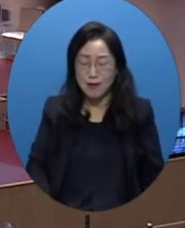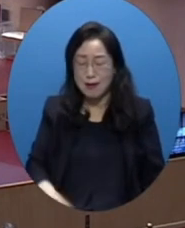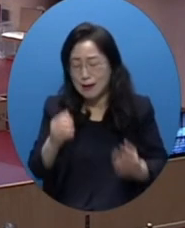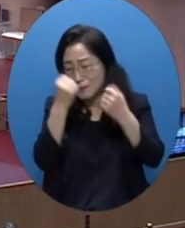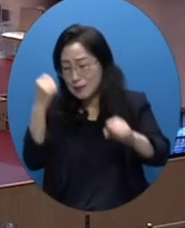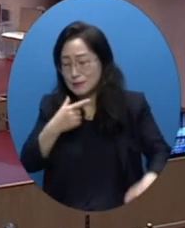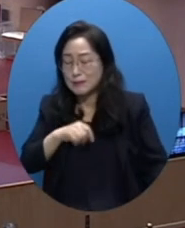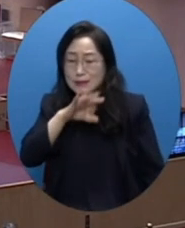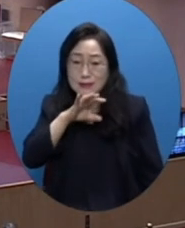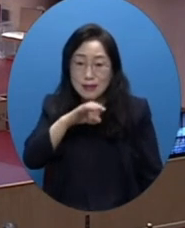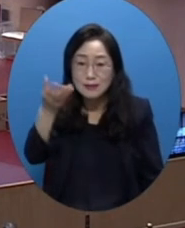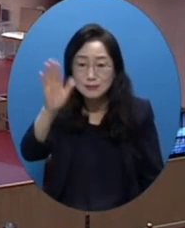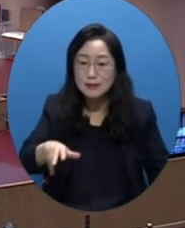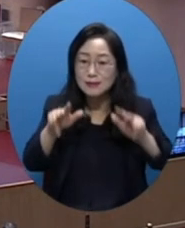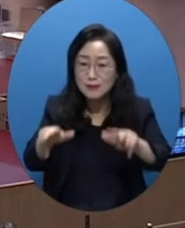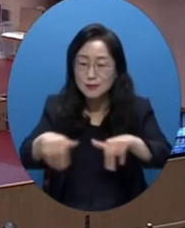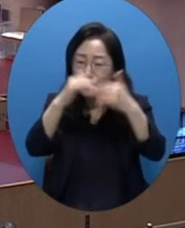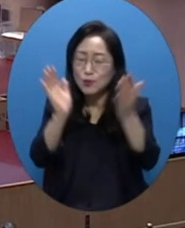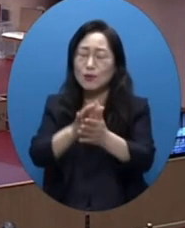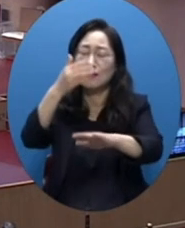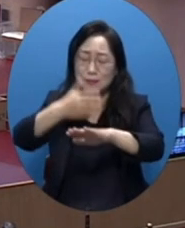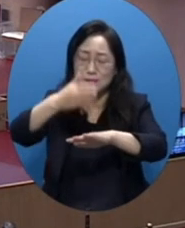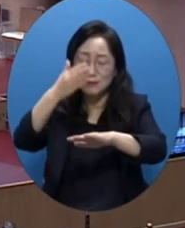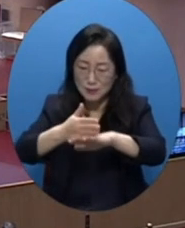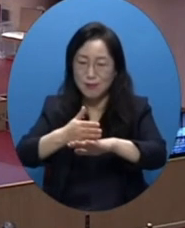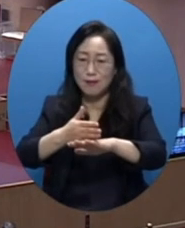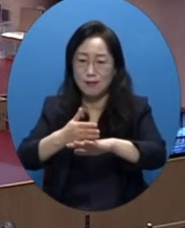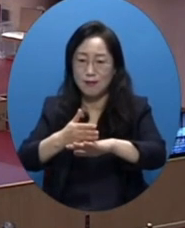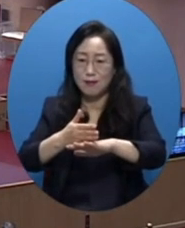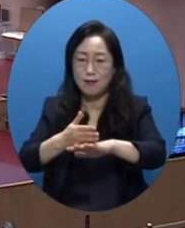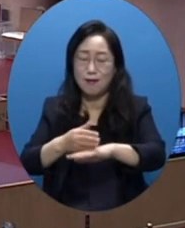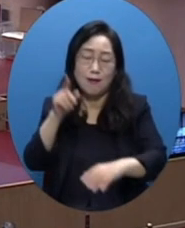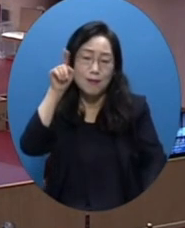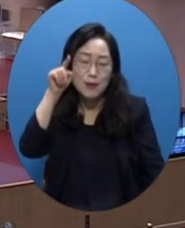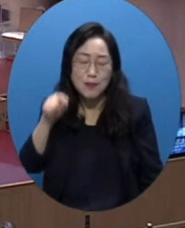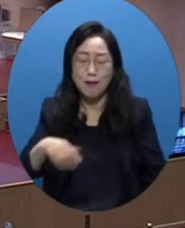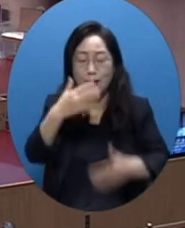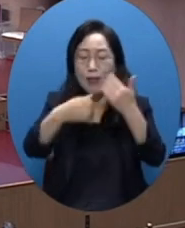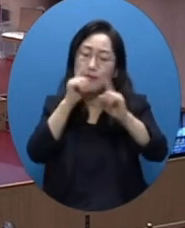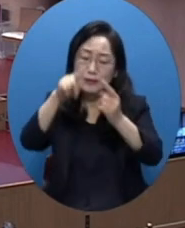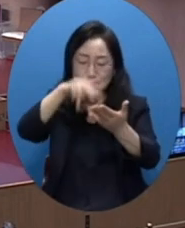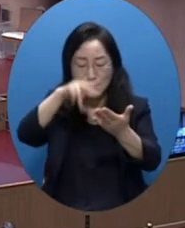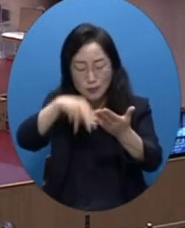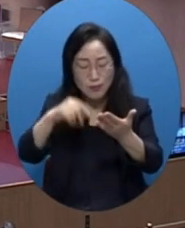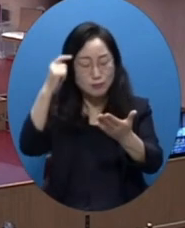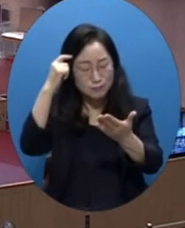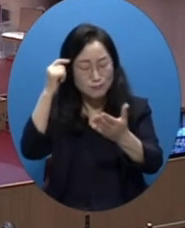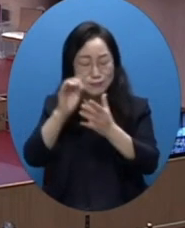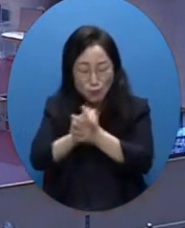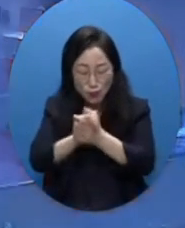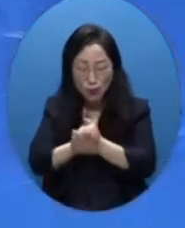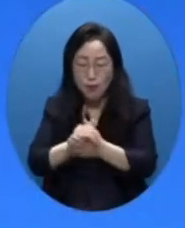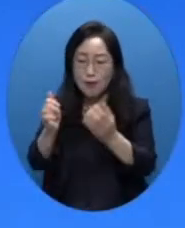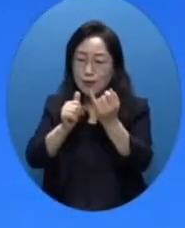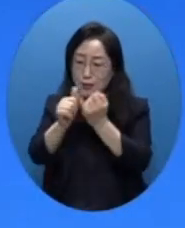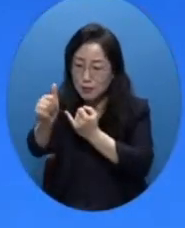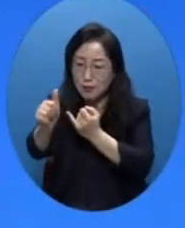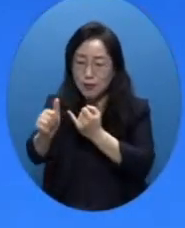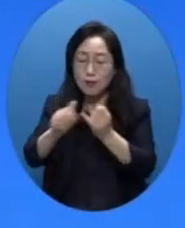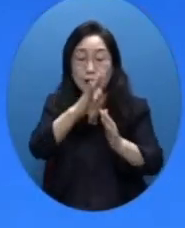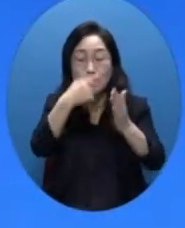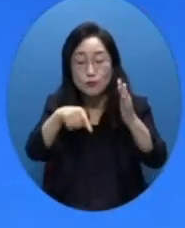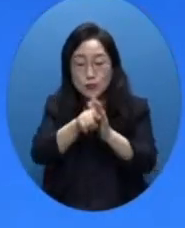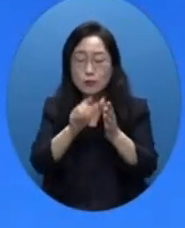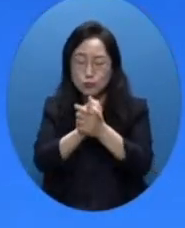원망의 환경이었는데 이제는 모든 것이 감사로 바뀌었습니다. 매일같이 큐티하면서 말씀 묵상하면서 남편과 가족 구원을 위해서 눈물로